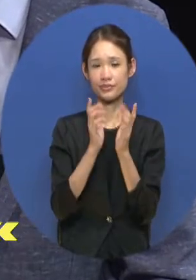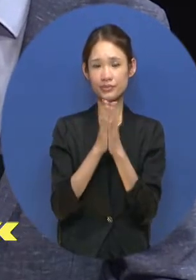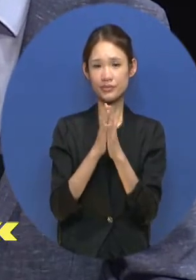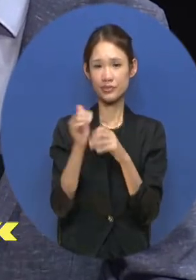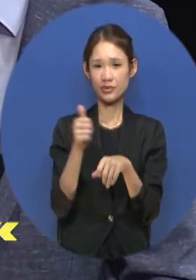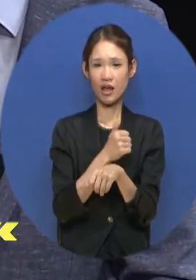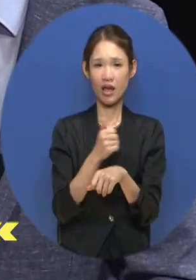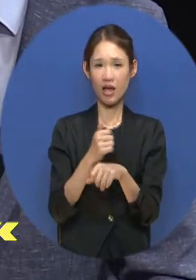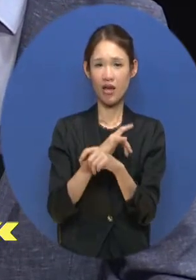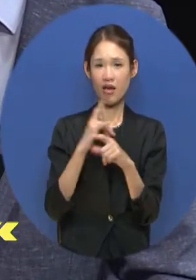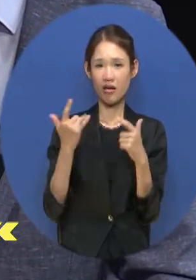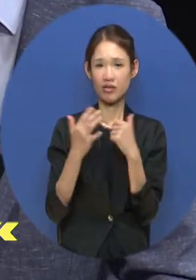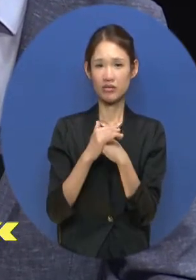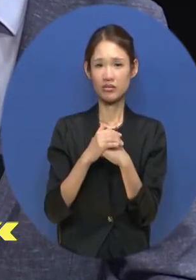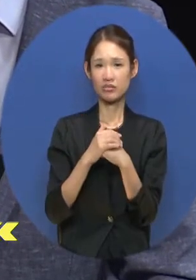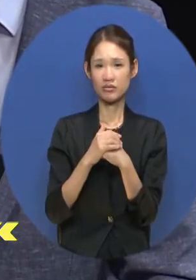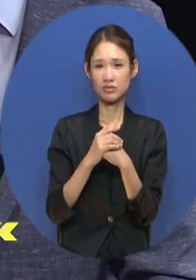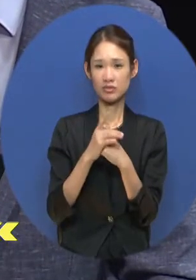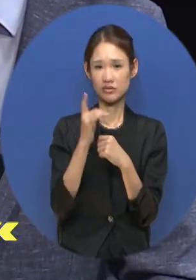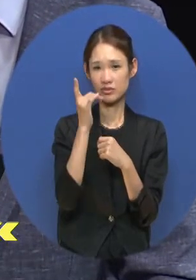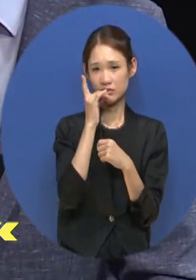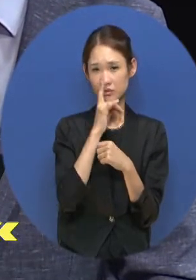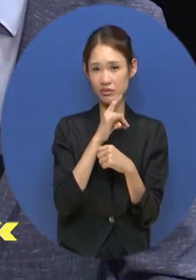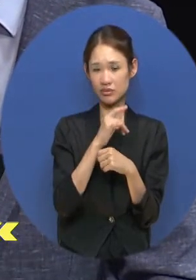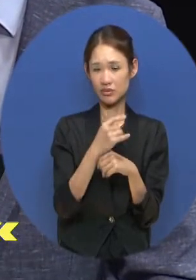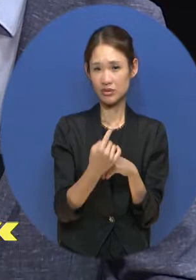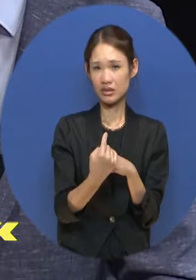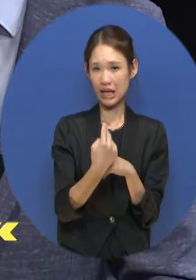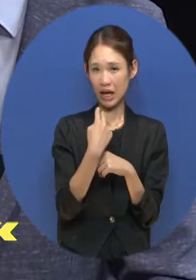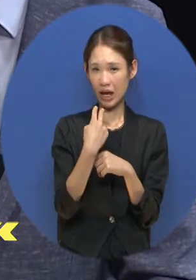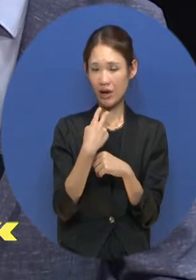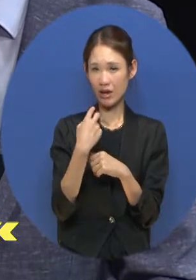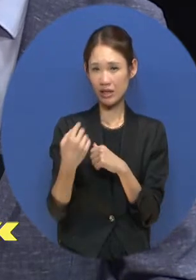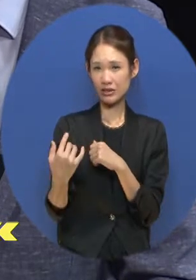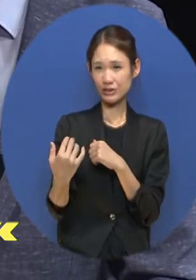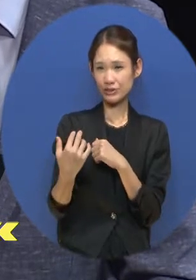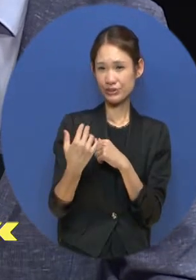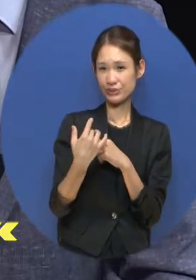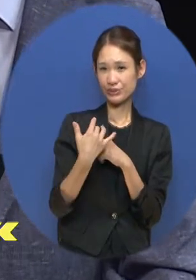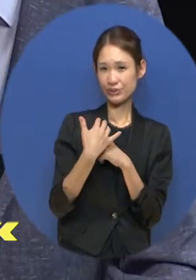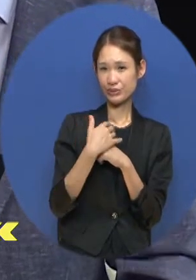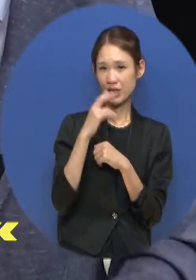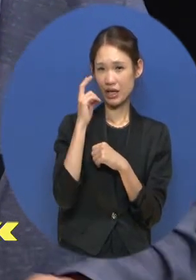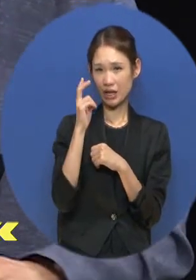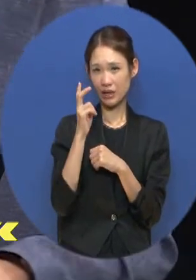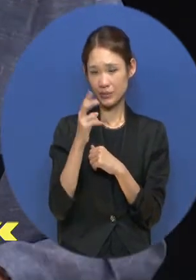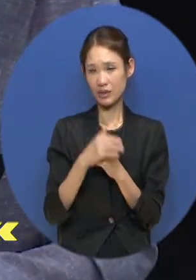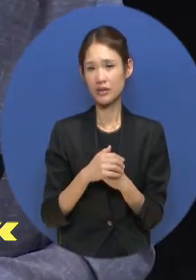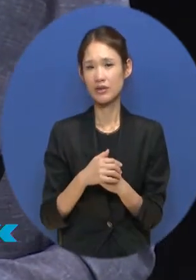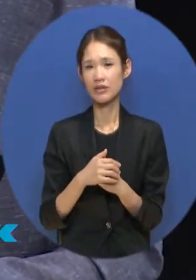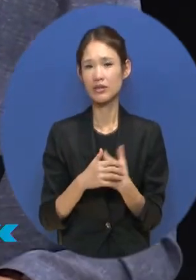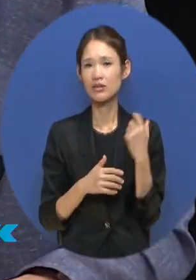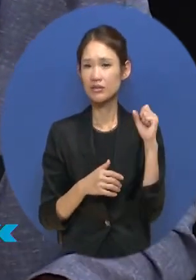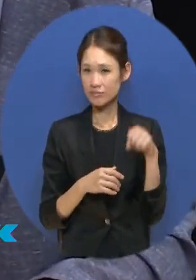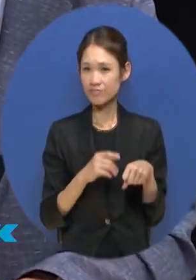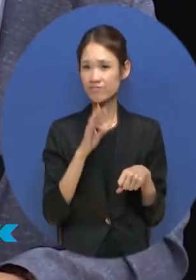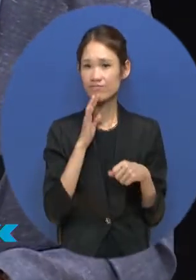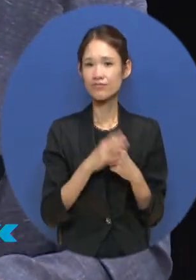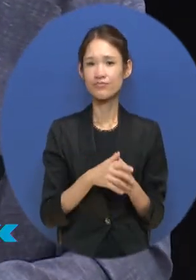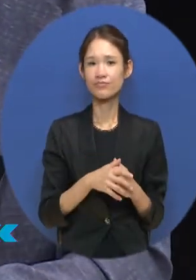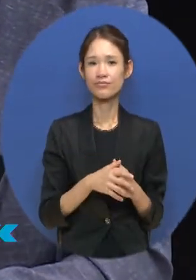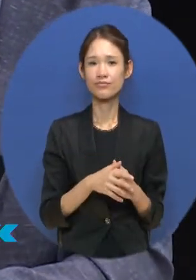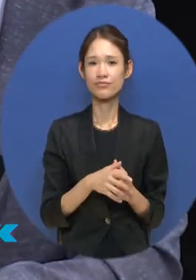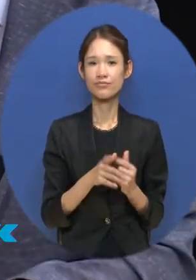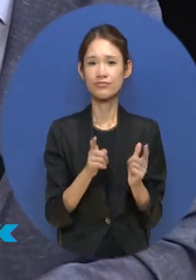지나다니는 건 아니니까 직접적으로는 또 하여튼 터널의 나쁜 공기가 이제 안쪽으로 들어온다 이거죠. 그렇죠. 그래서